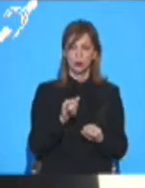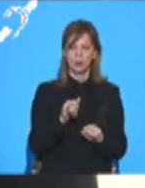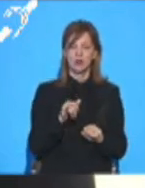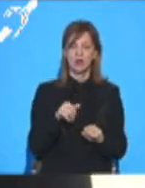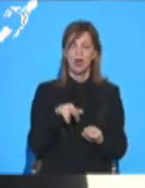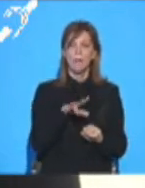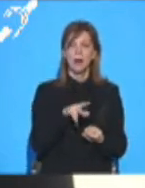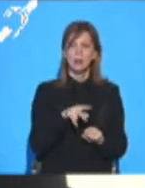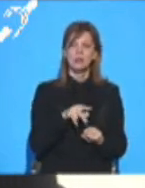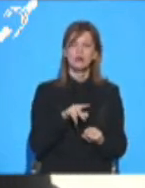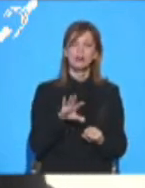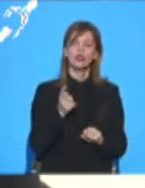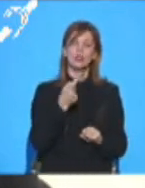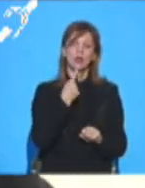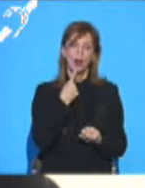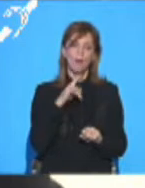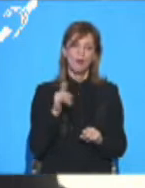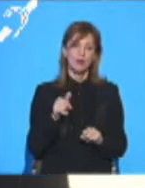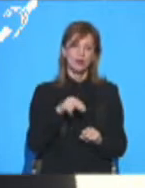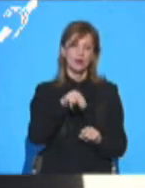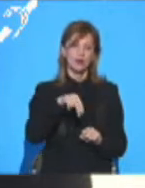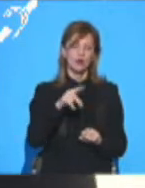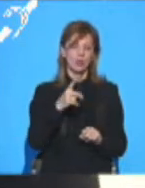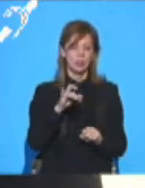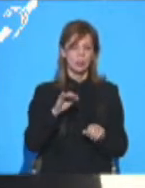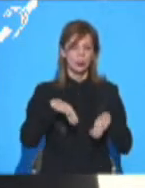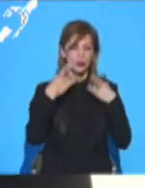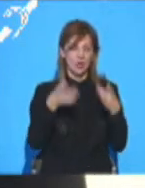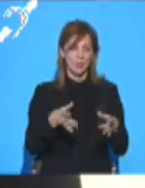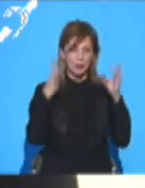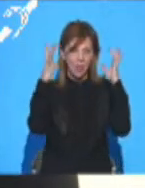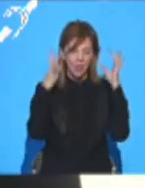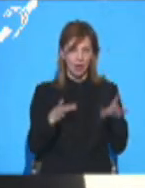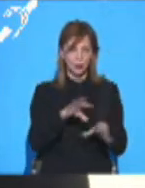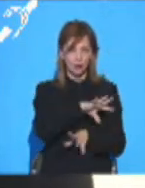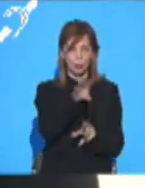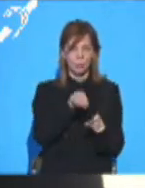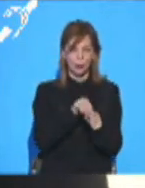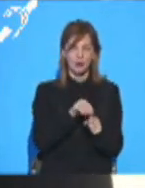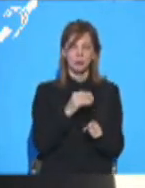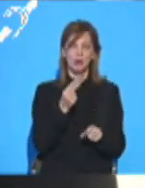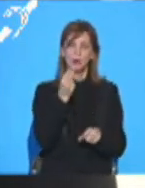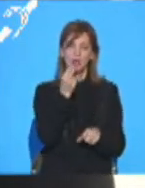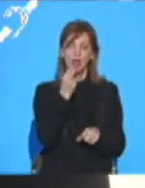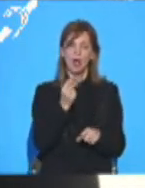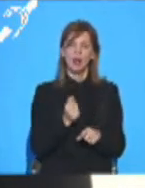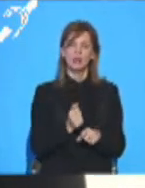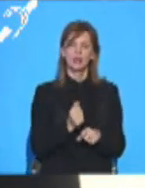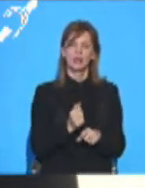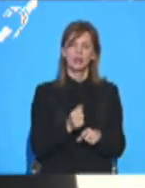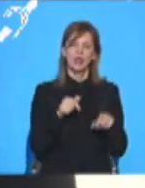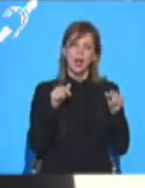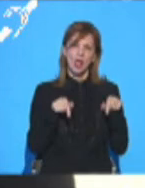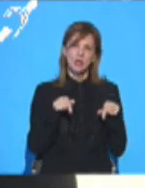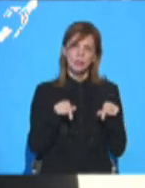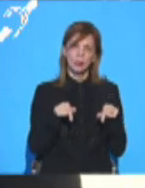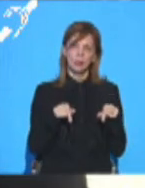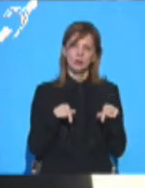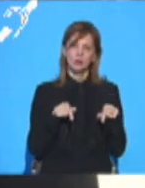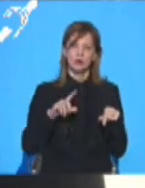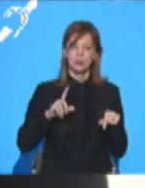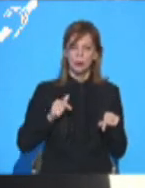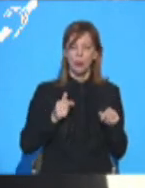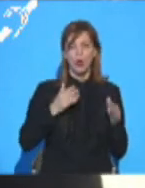municipiul Craiova am fost, și în județul Dolj. Le-am dus daruri, cadouri, produse alimentare, astfel încât să